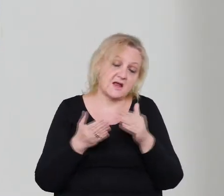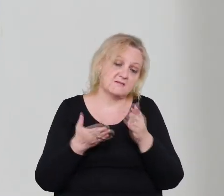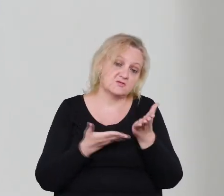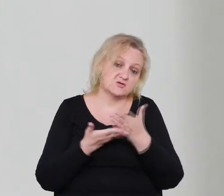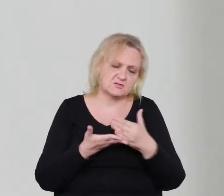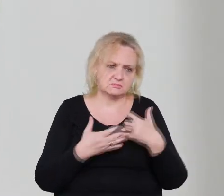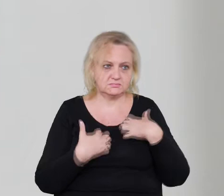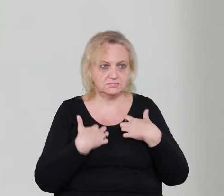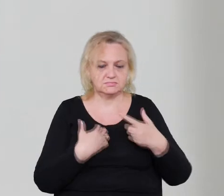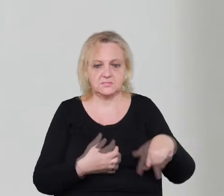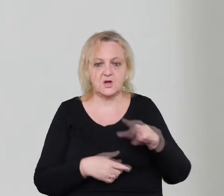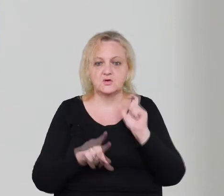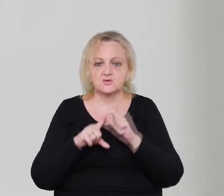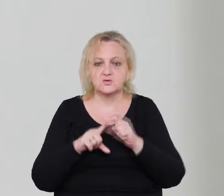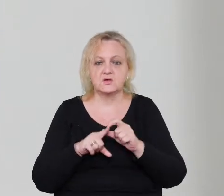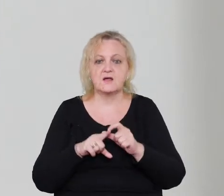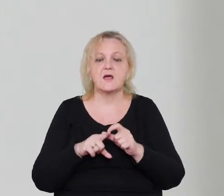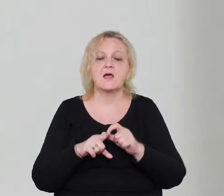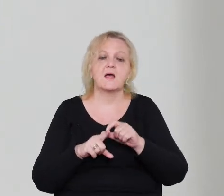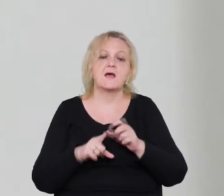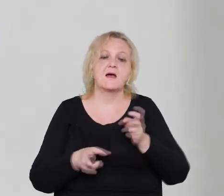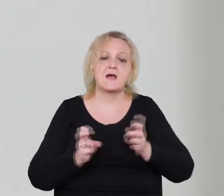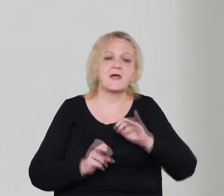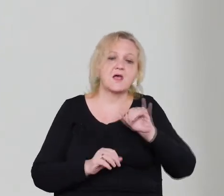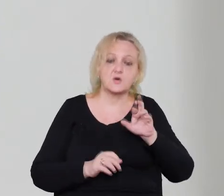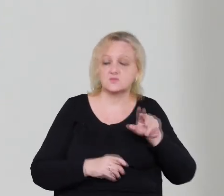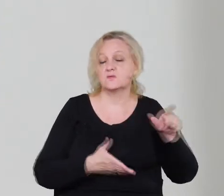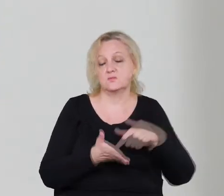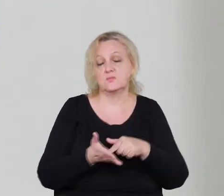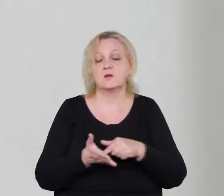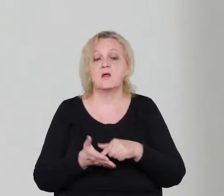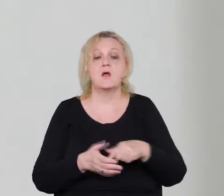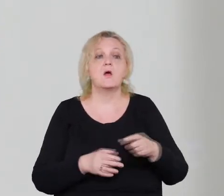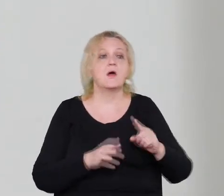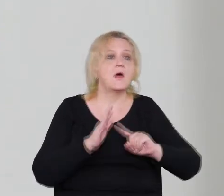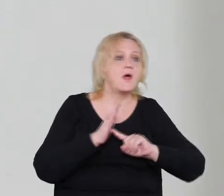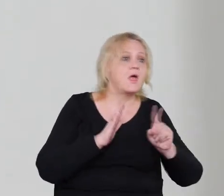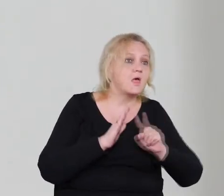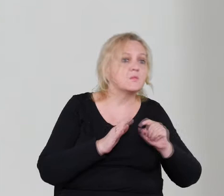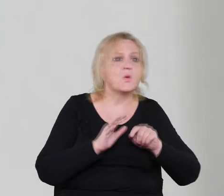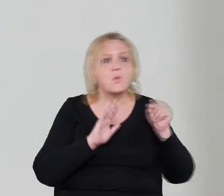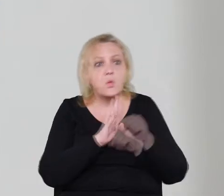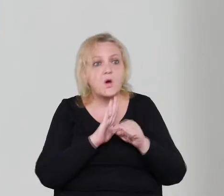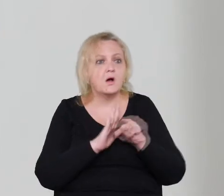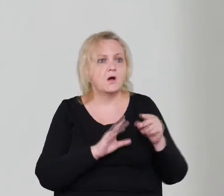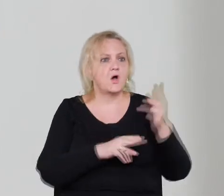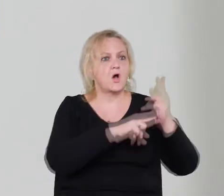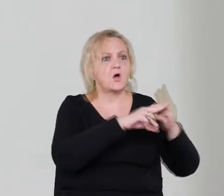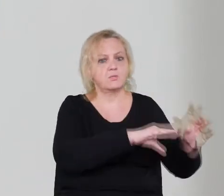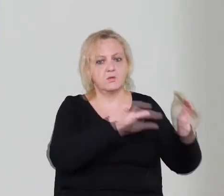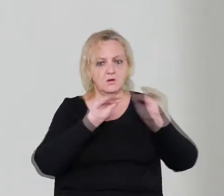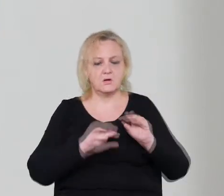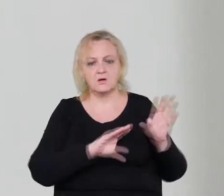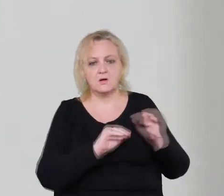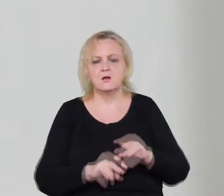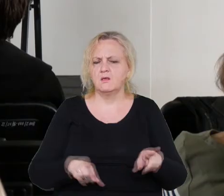wzburzyła to były słowa Jarosława Kaczyńskiego uchodźcach do przenoszenia chorób i to było jedne z pierwszych i słynne